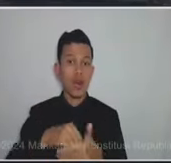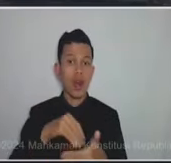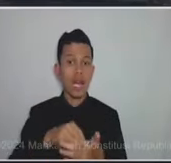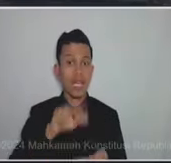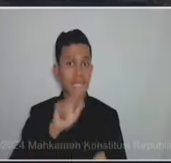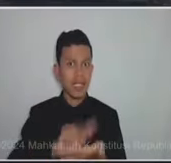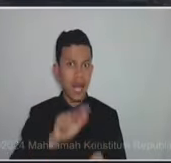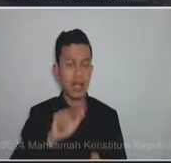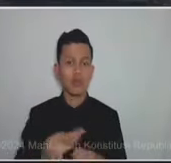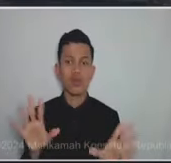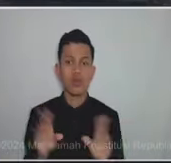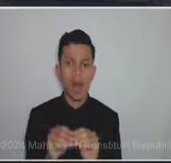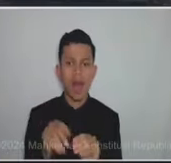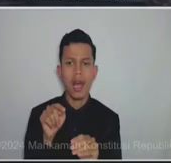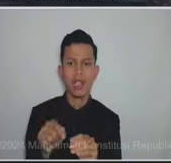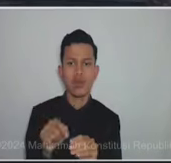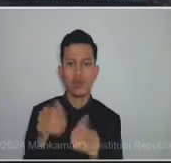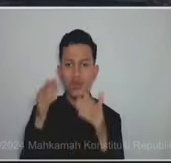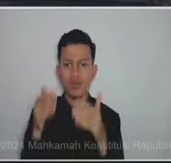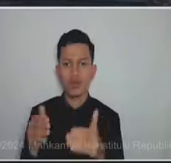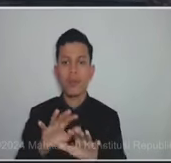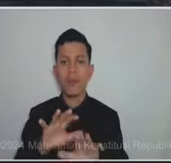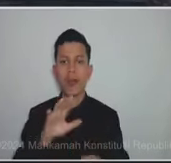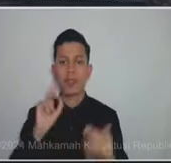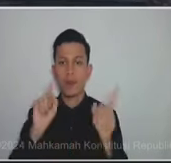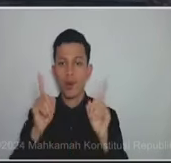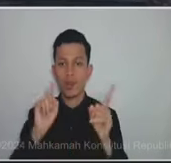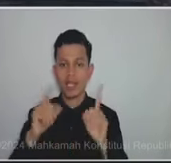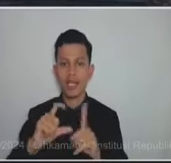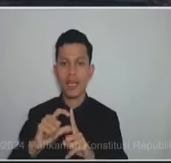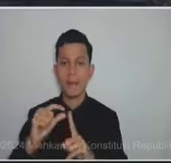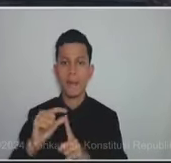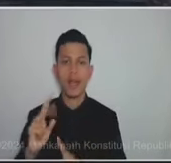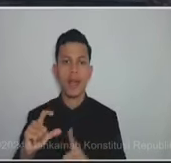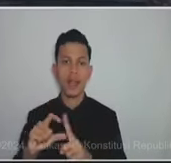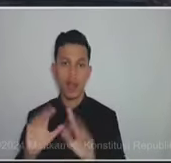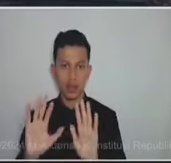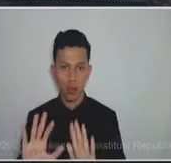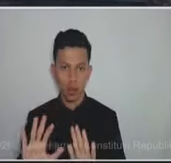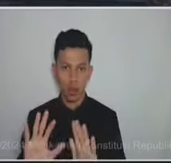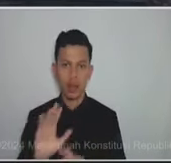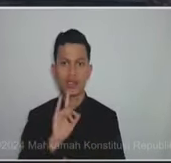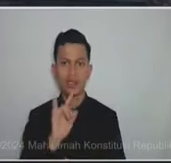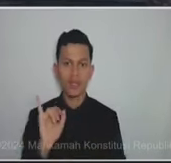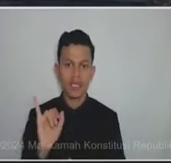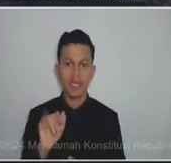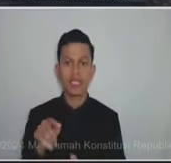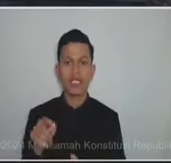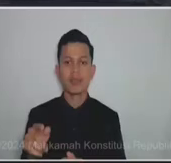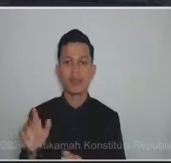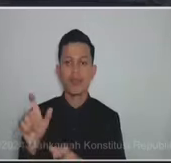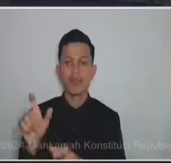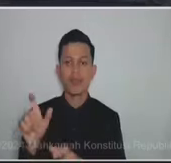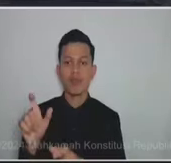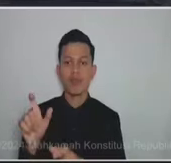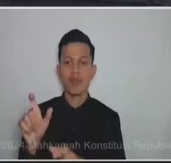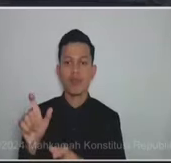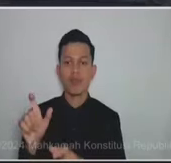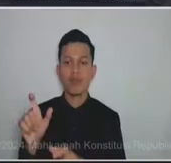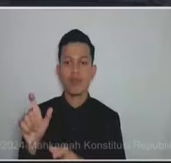tersebut hanya berlaku untuk partai politik yang moleis kursi di DPRD sebagaimana dipersoalkan konsistnya oleh para pemohon karena tidak sejalan dengan